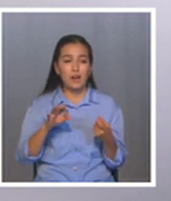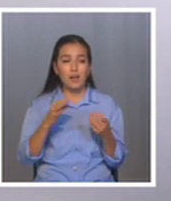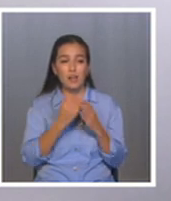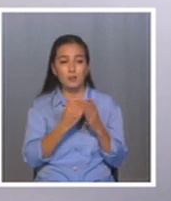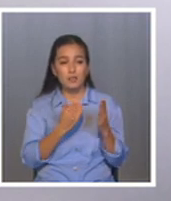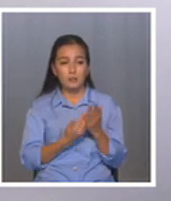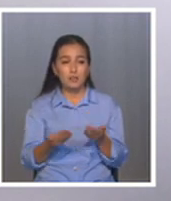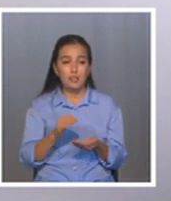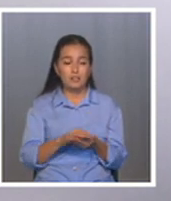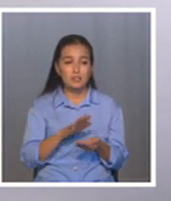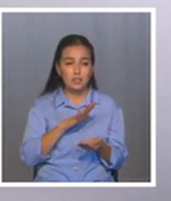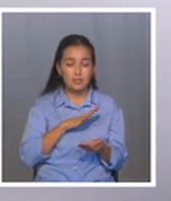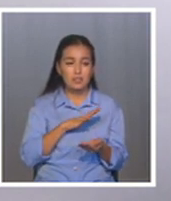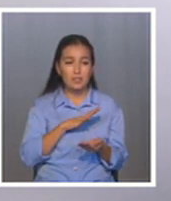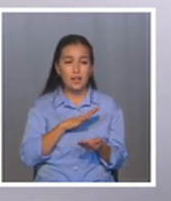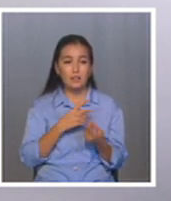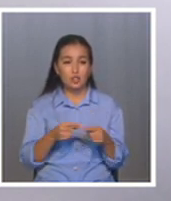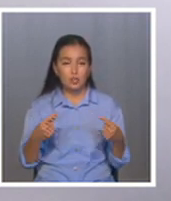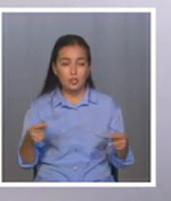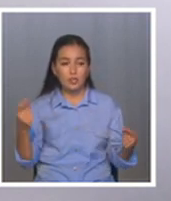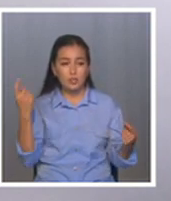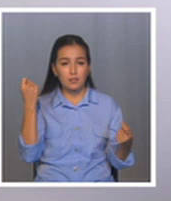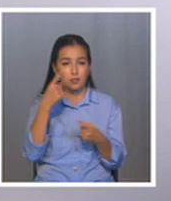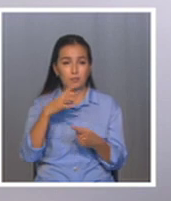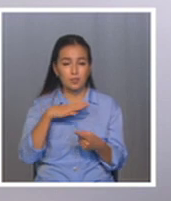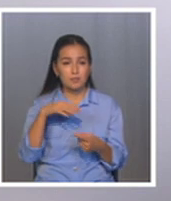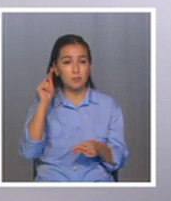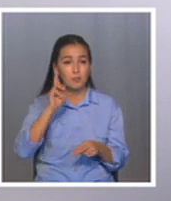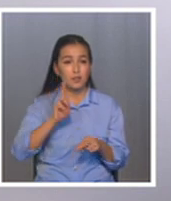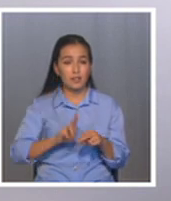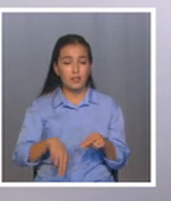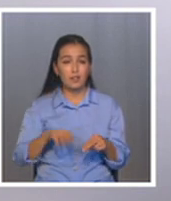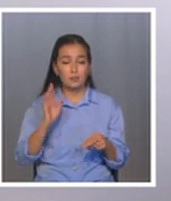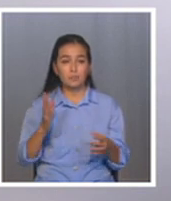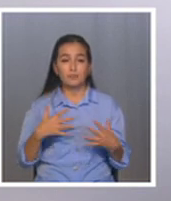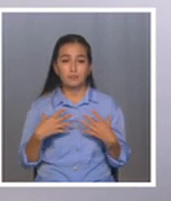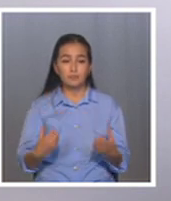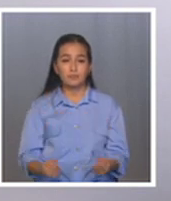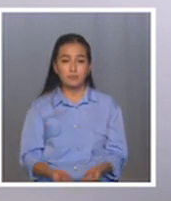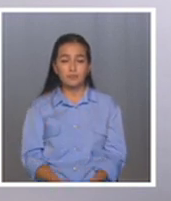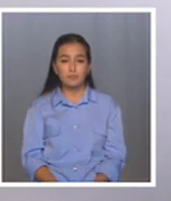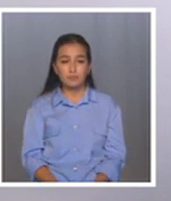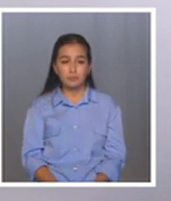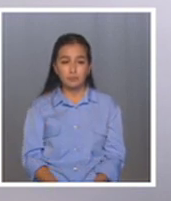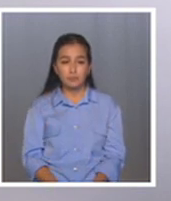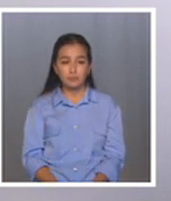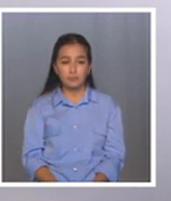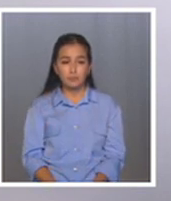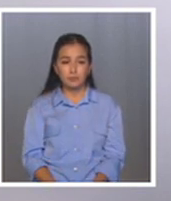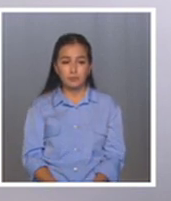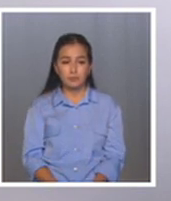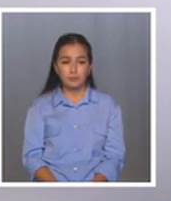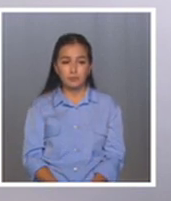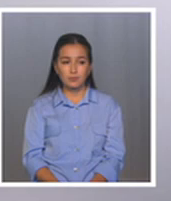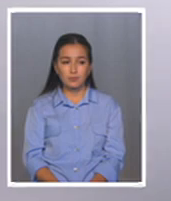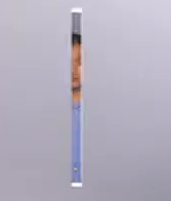таныстыңыздар, призманың түрлерін білдіңіздер. Осымен сабағымыз аяқталды. Келесі білім алаңында жүздескенше